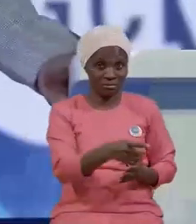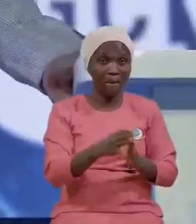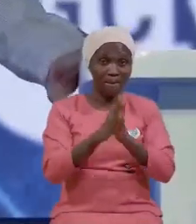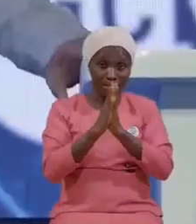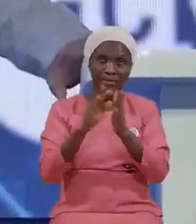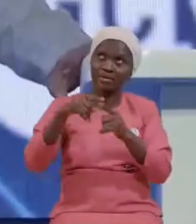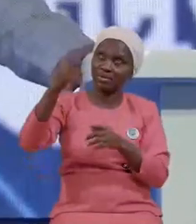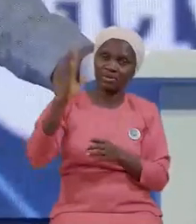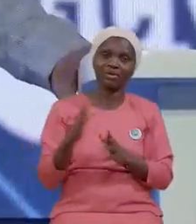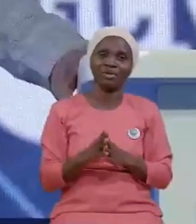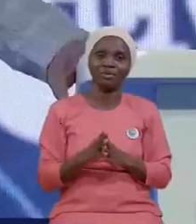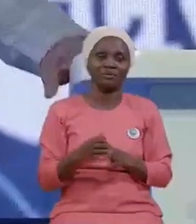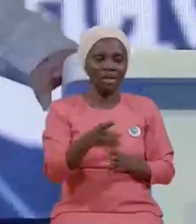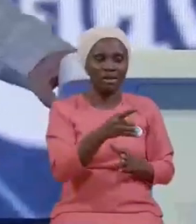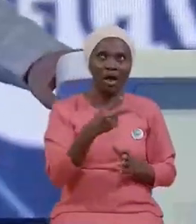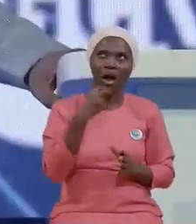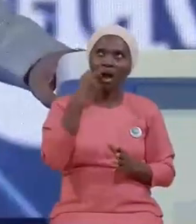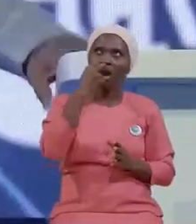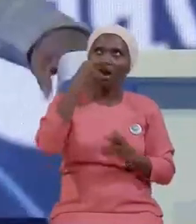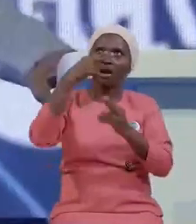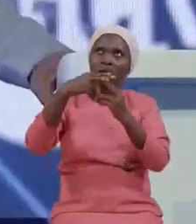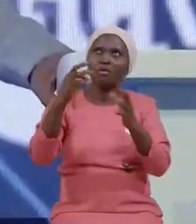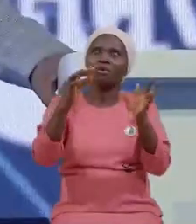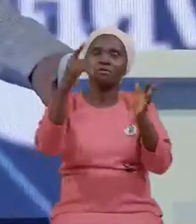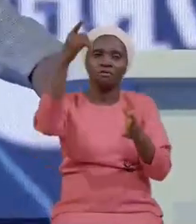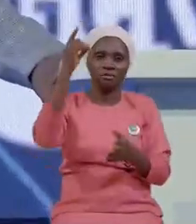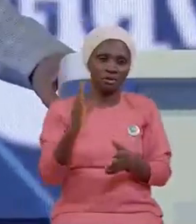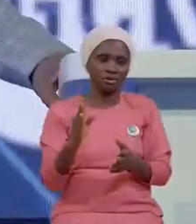Et ils ont invoqué le nom du Seigneur.